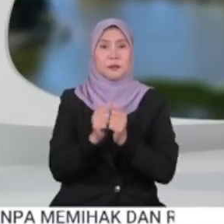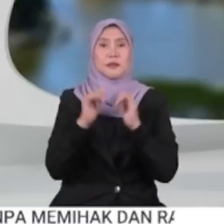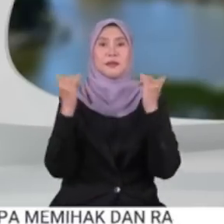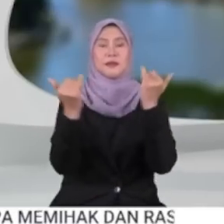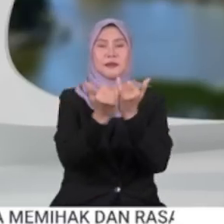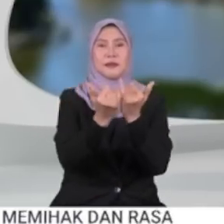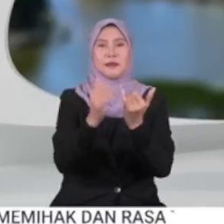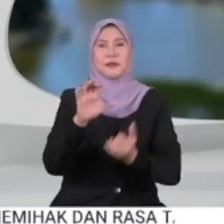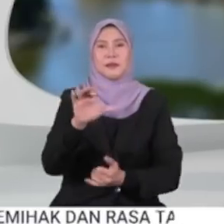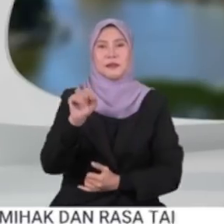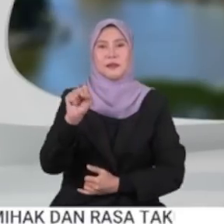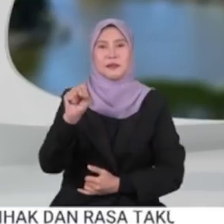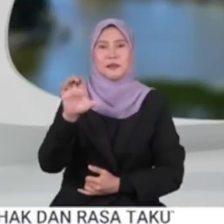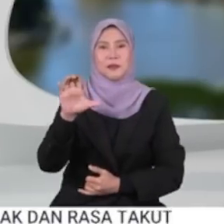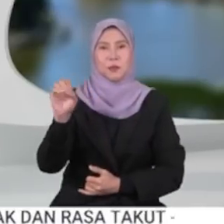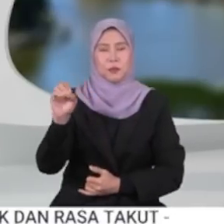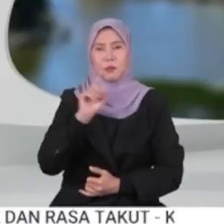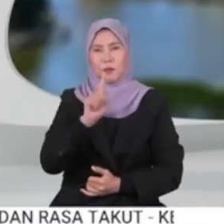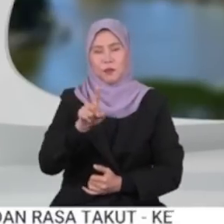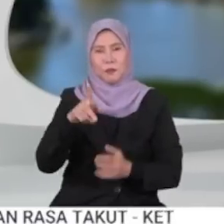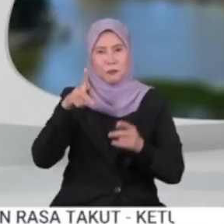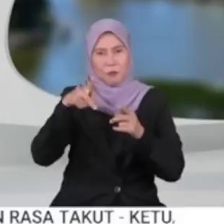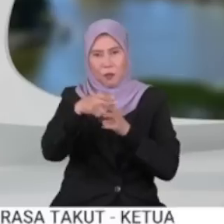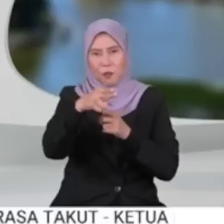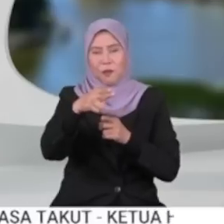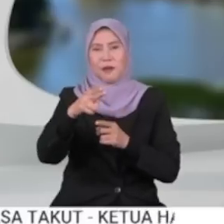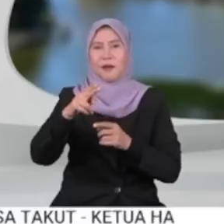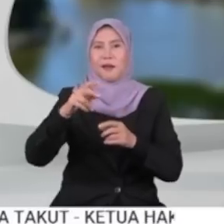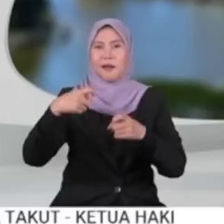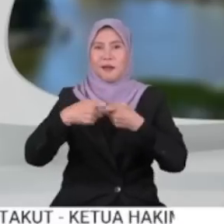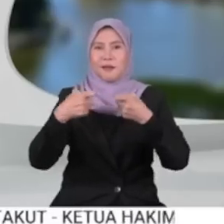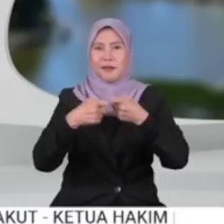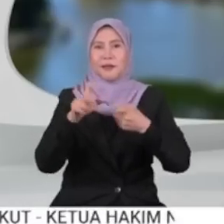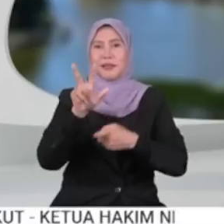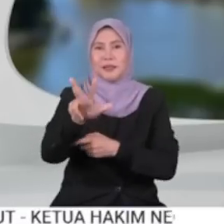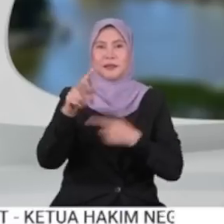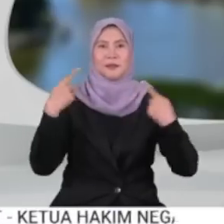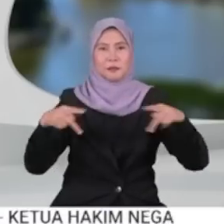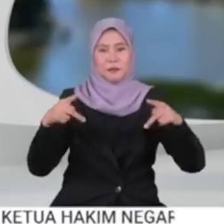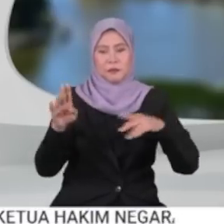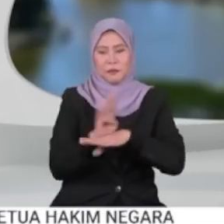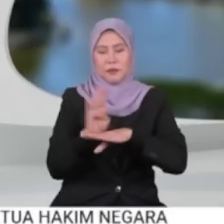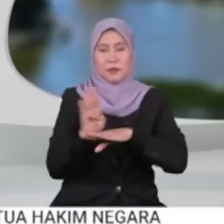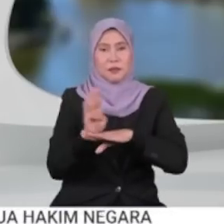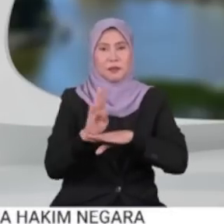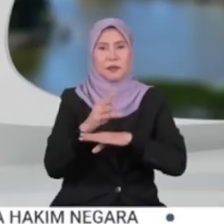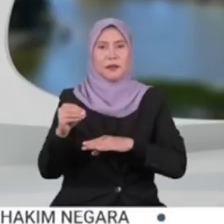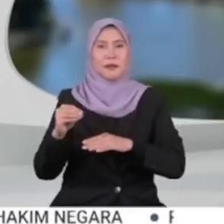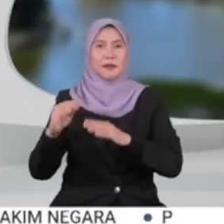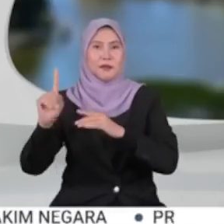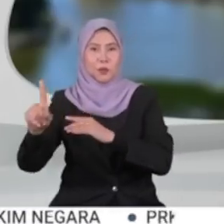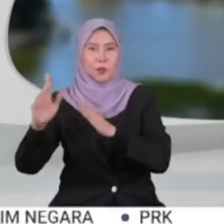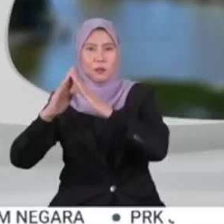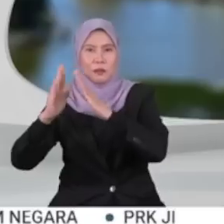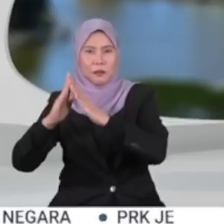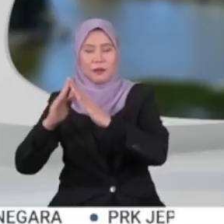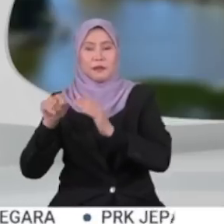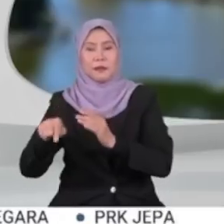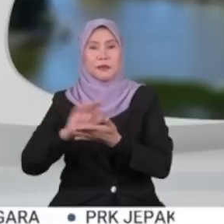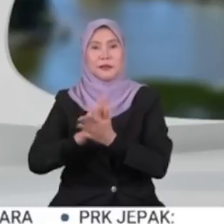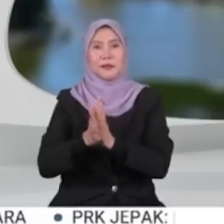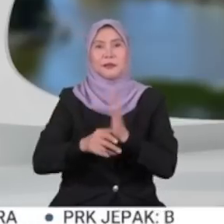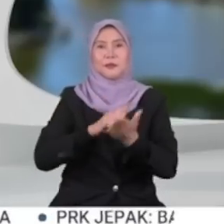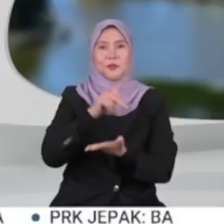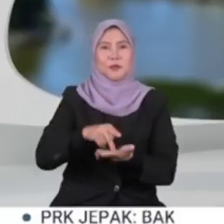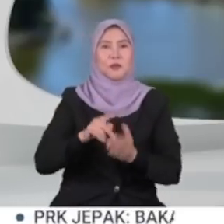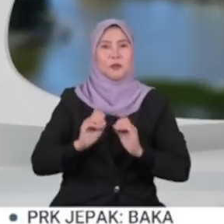syarikat Sesko Berhad melaksanakan pemotongan elektrik di tiga premis perniagaan dan sebuah kediaman yang dijadikan sebagai